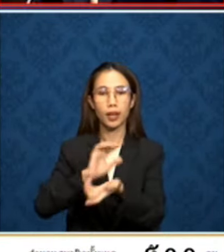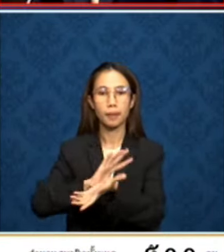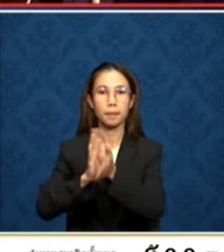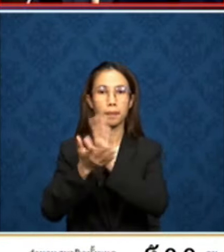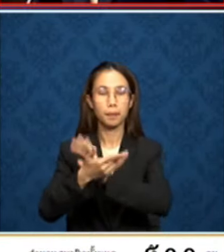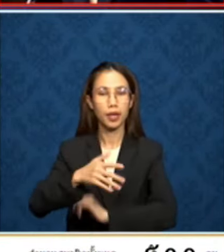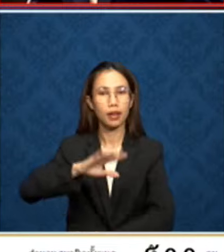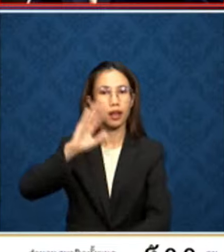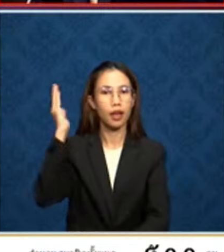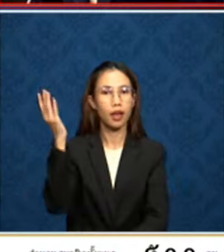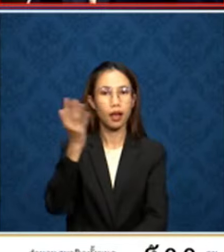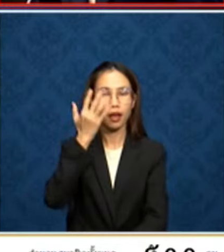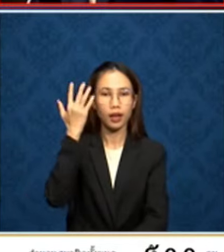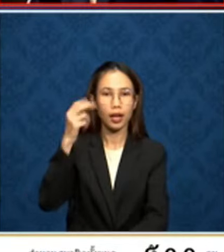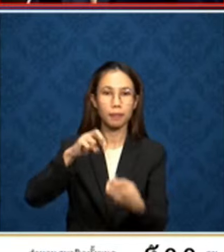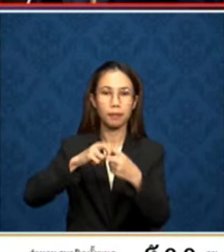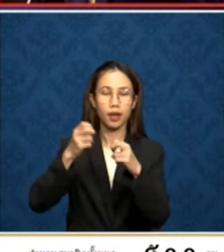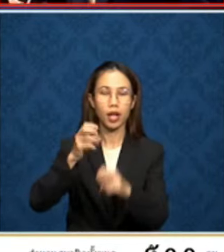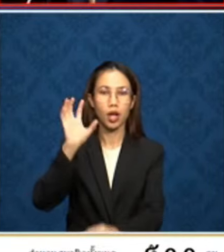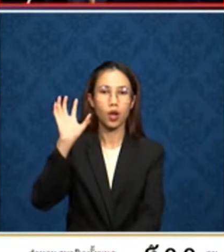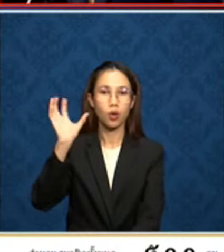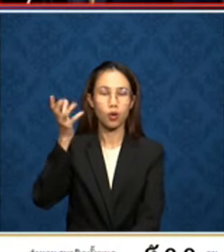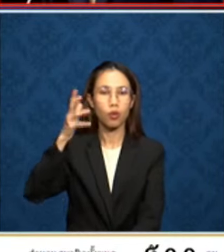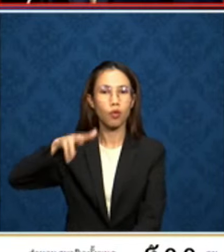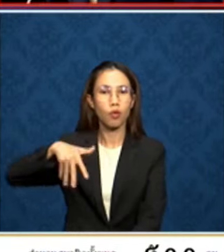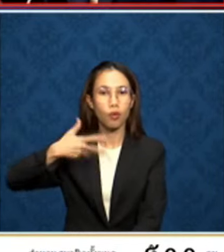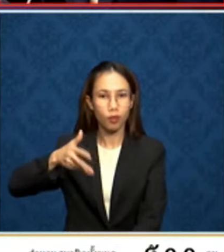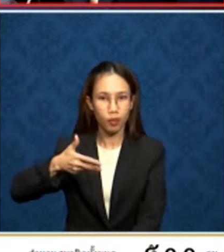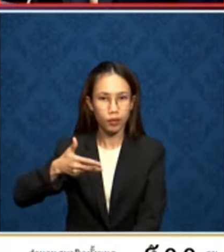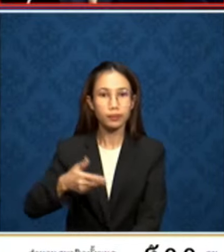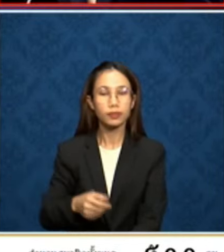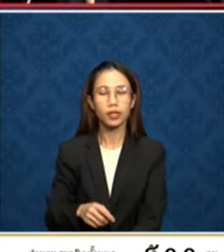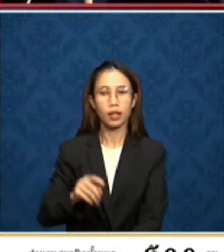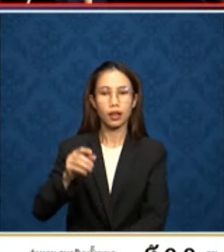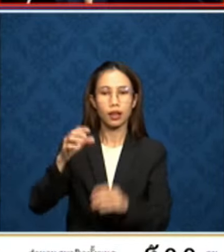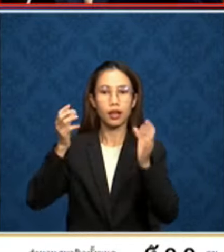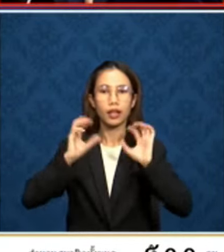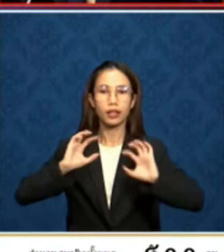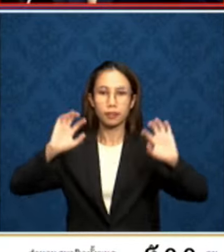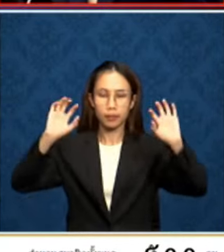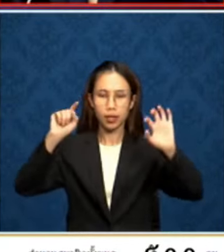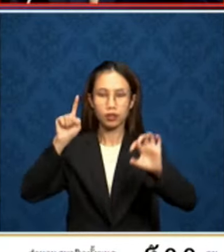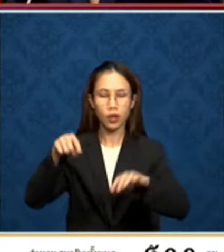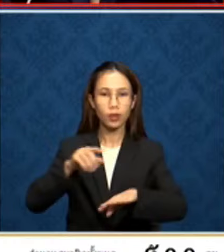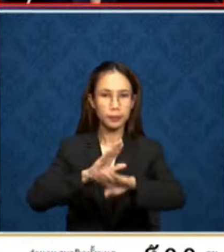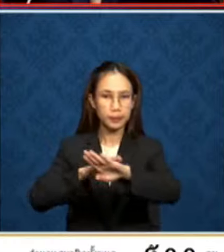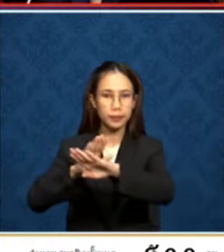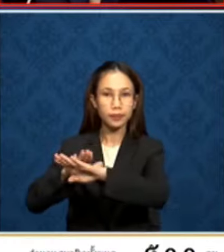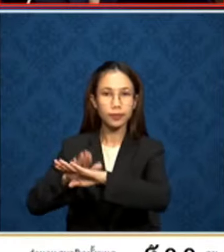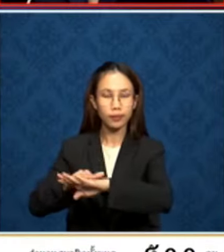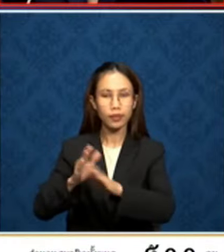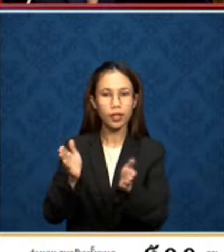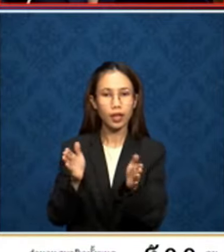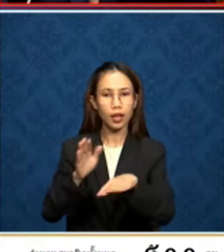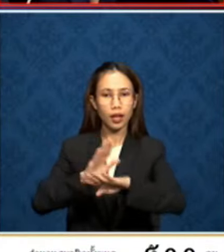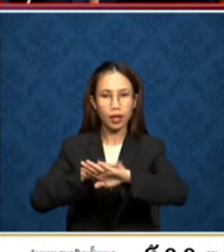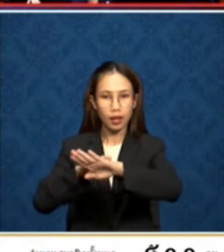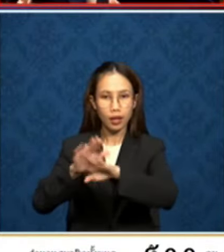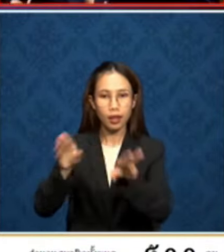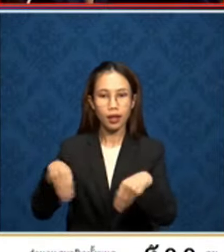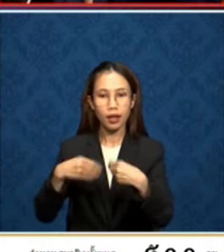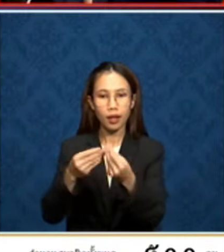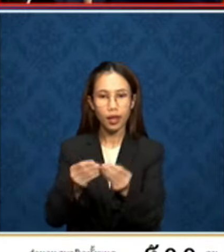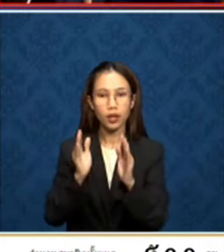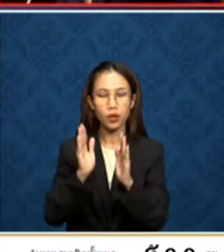ภูมิอากาศหรือปัญหาโรคเดือดรัฐบาลนะคะควรที่จะสร้างมาตรการจูงใจกระตุ้นให้ทุกคนมา